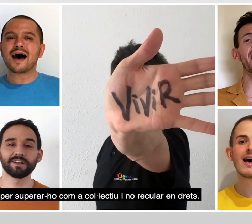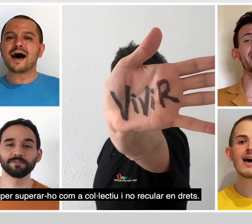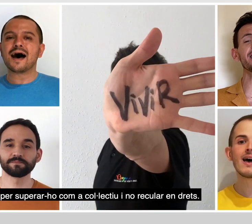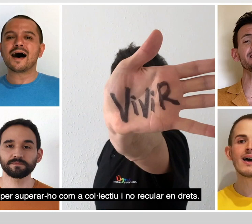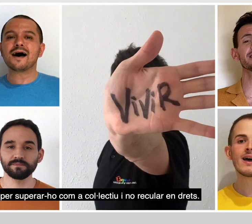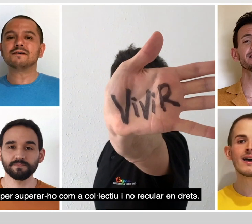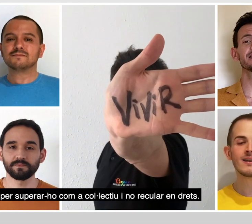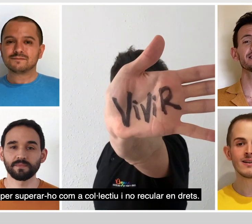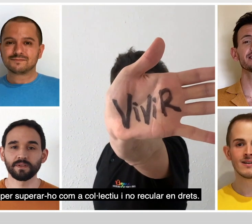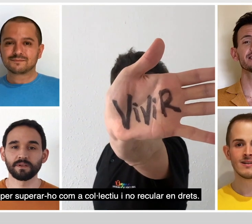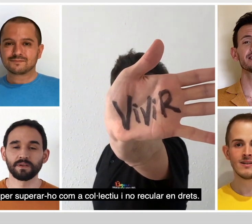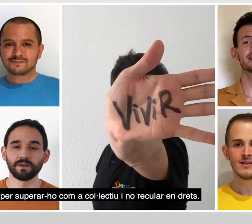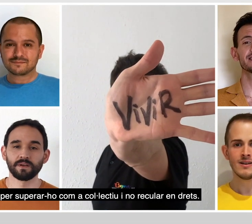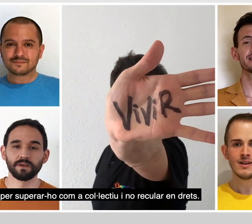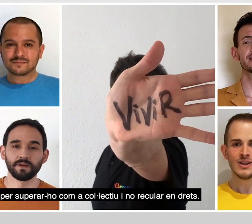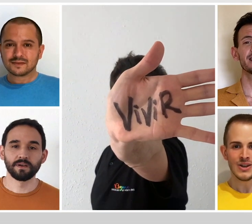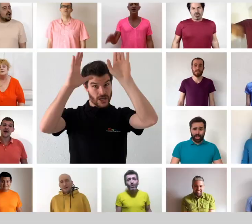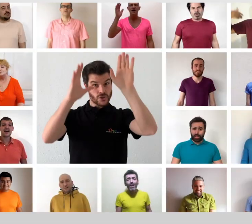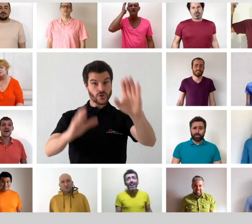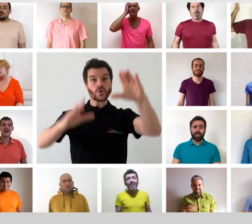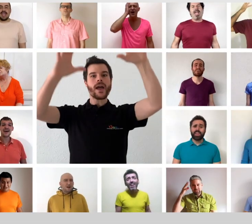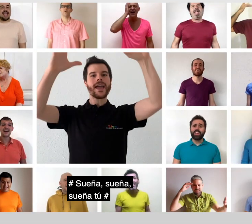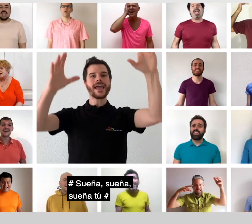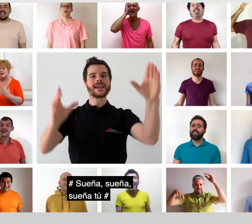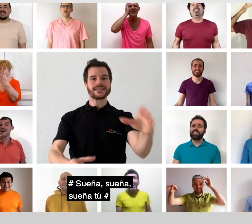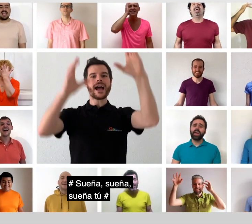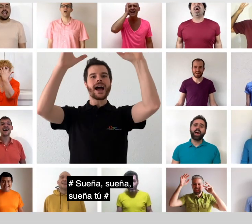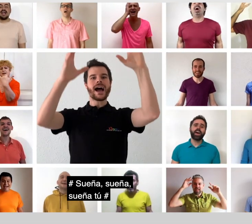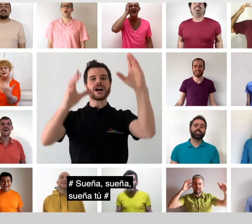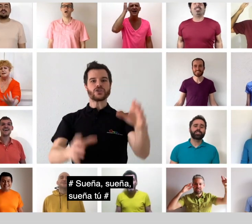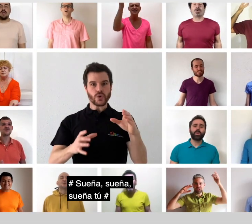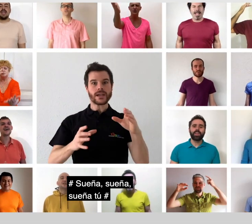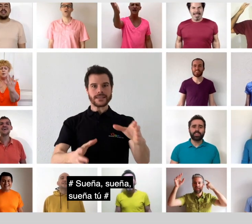-ho com a col·lectiu i no recular en drets. Sous